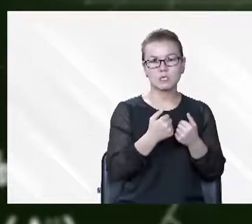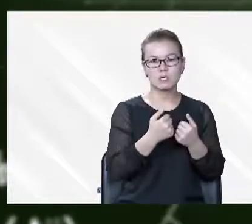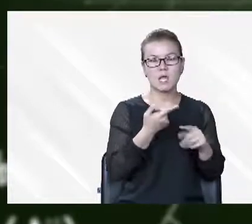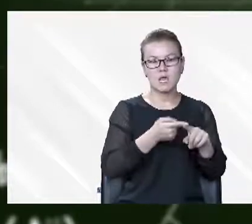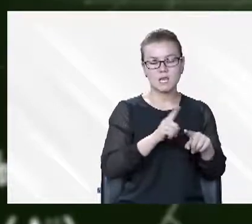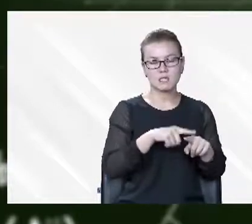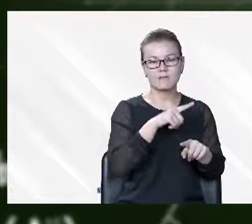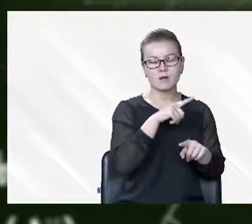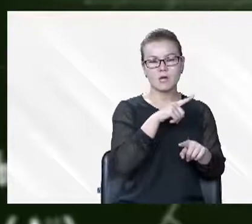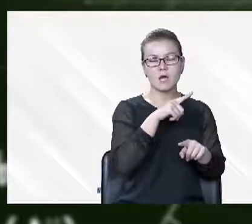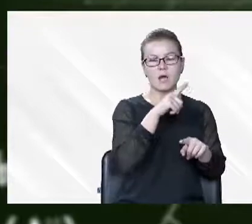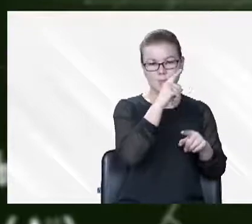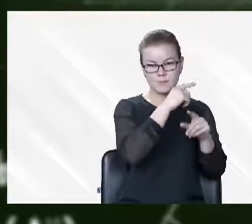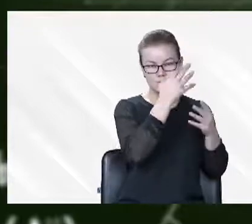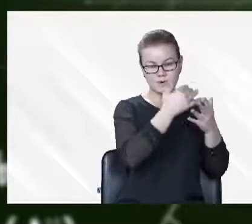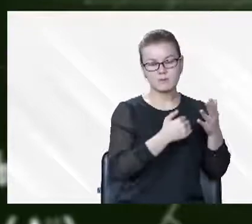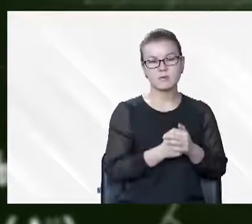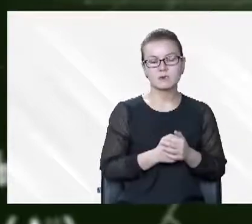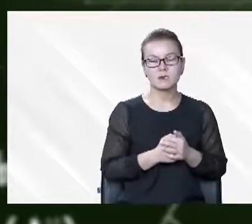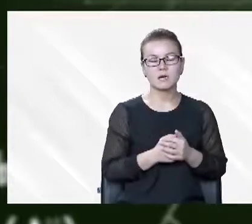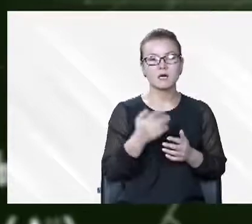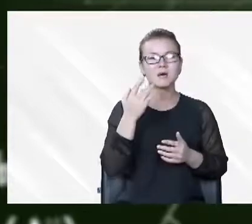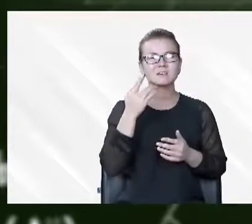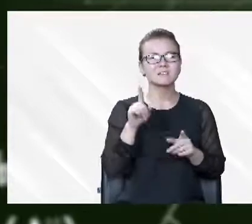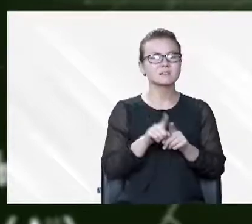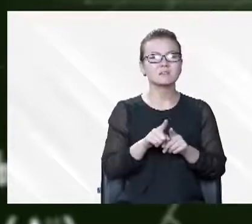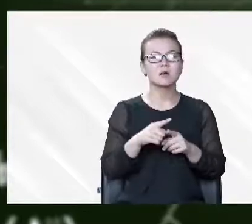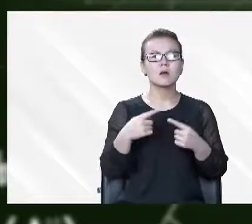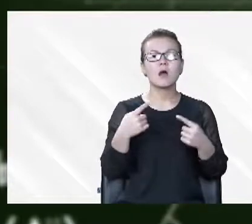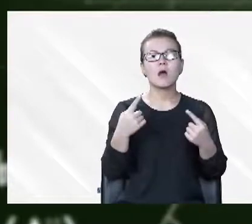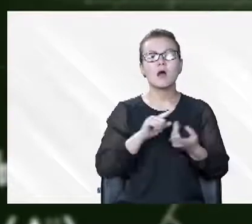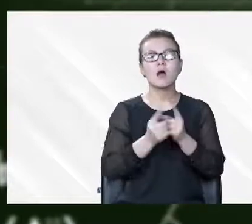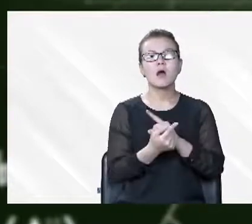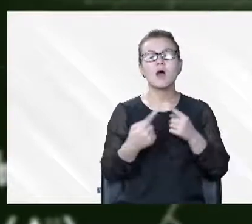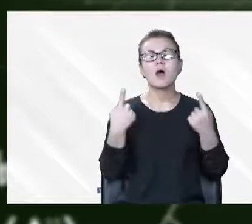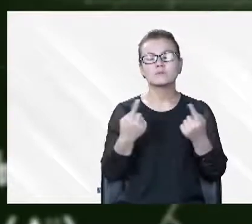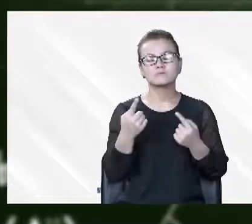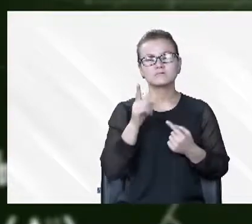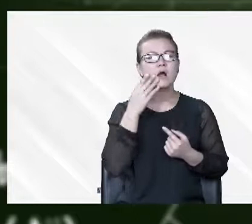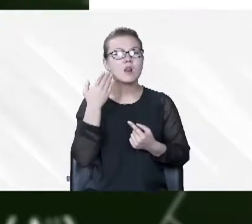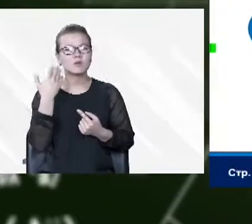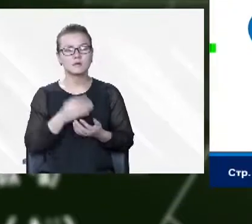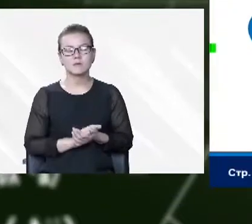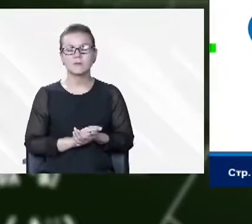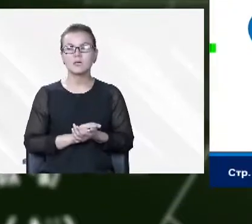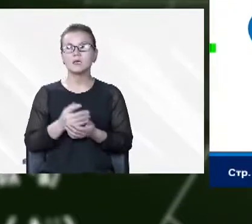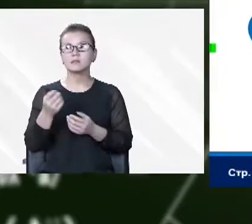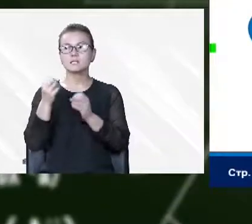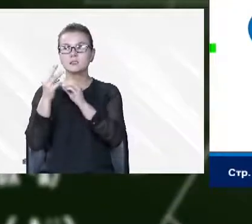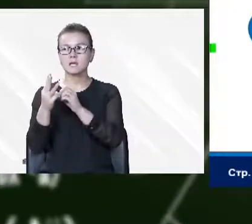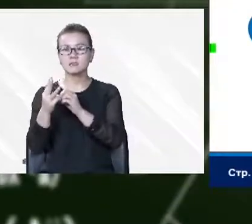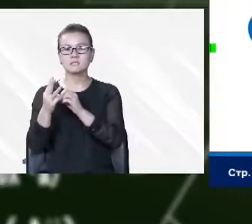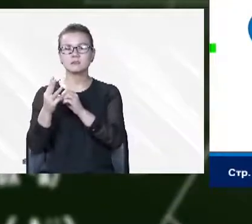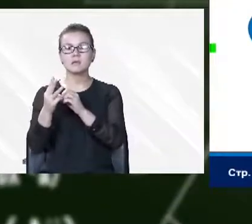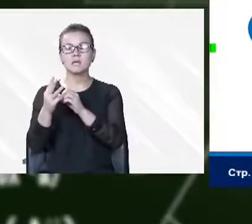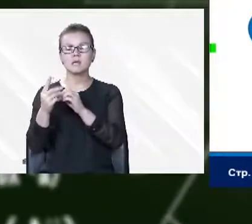этого примера, приводящее к более легким вычислениям. 13 седьмых запишем